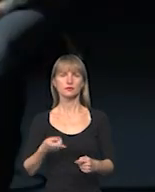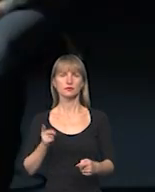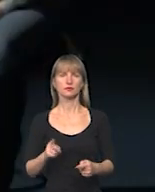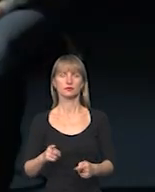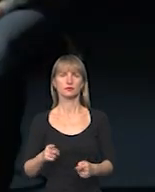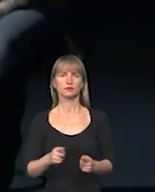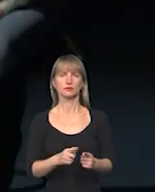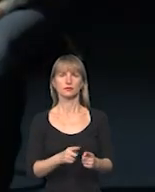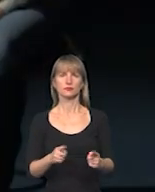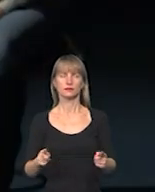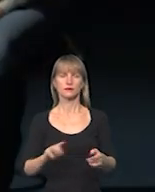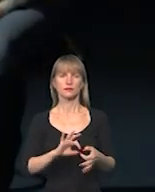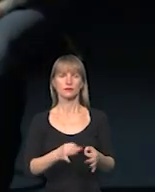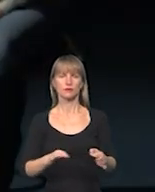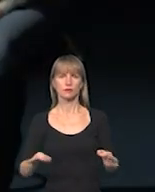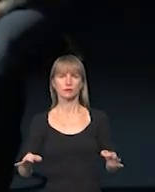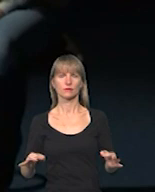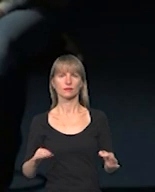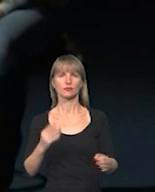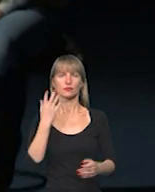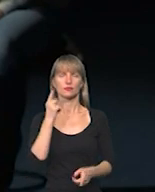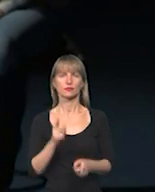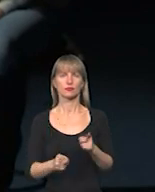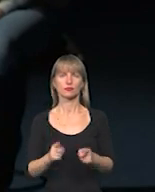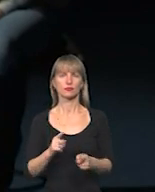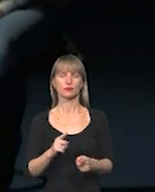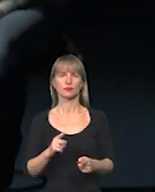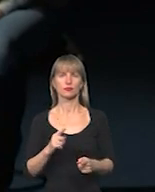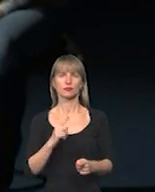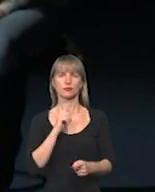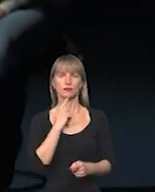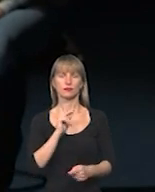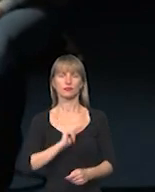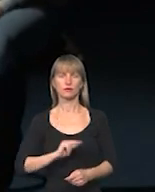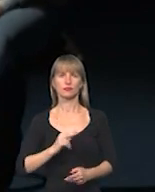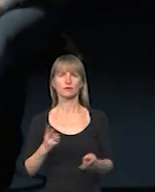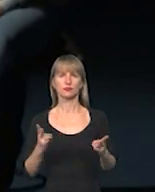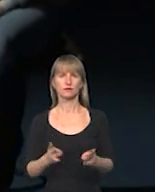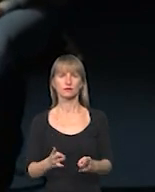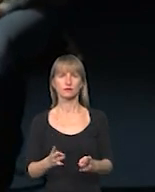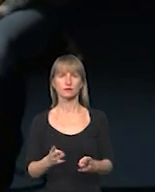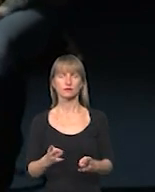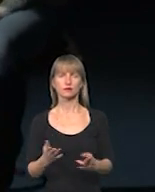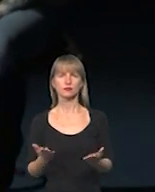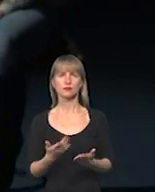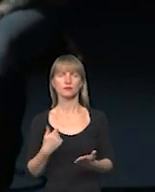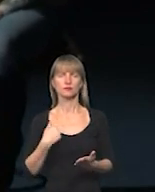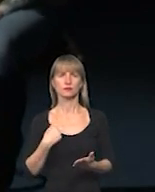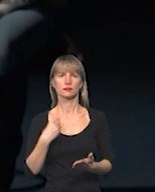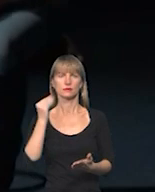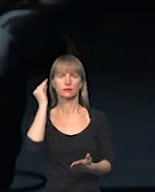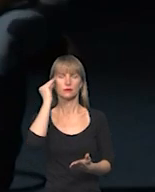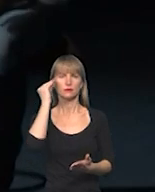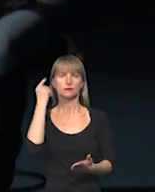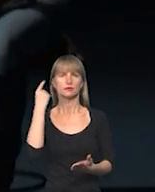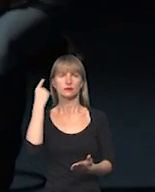йде кропітка, інколи, можливо, і нудна, але потрібна робота, коли визначаємося та з